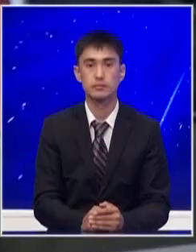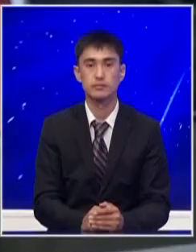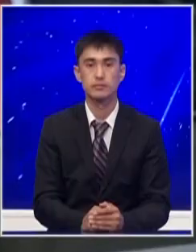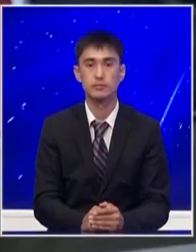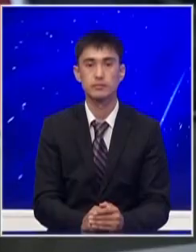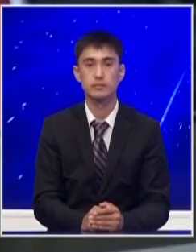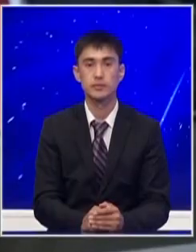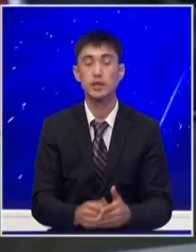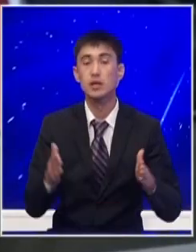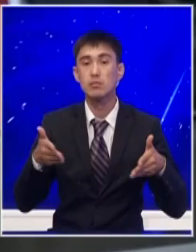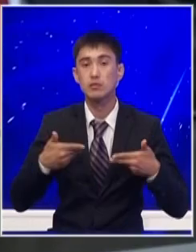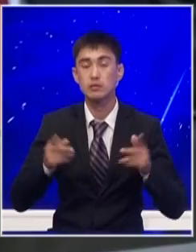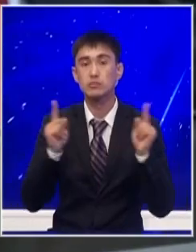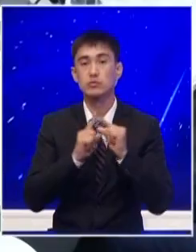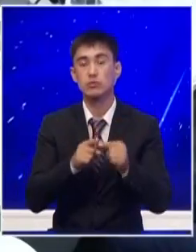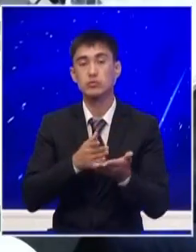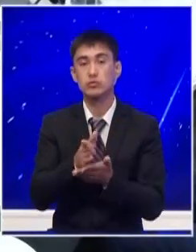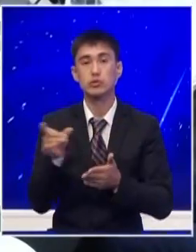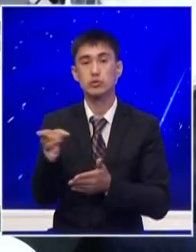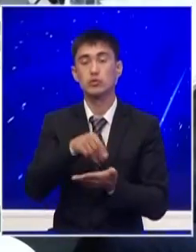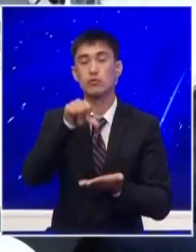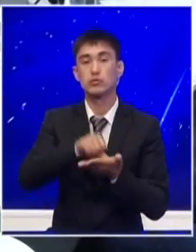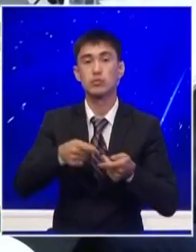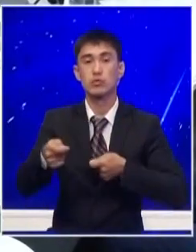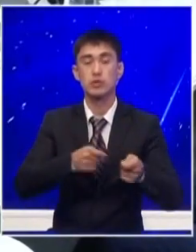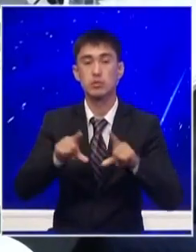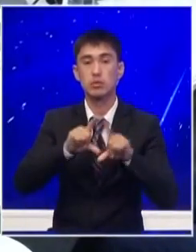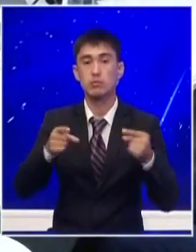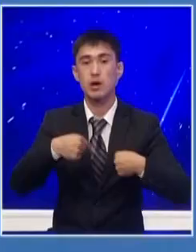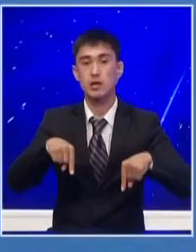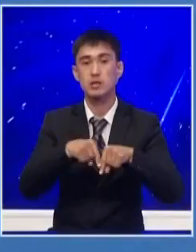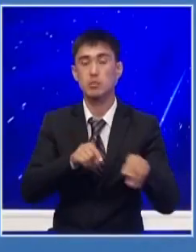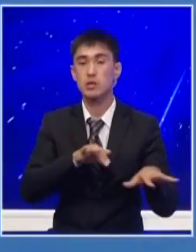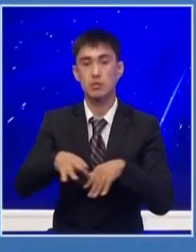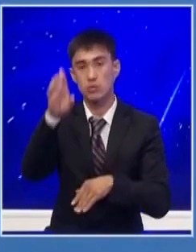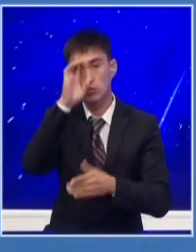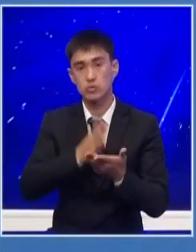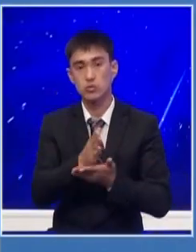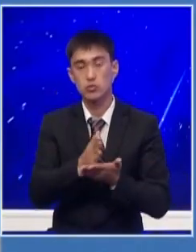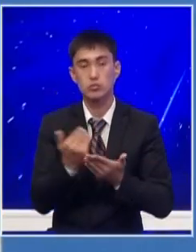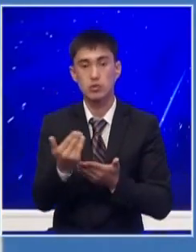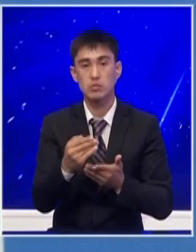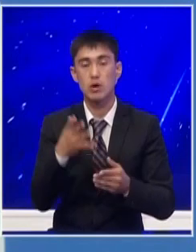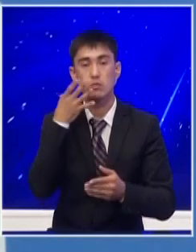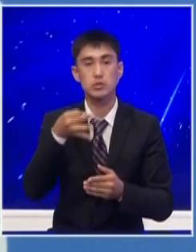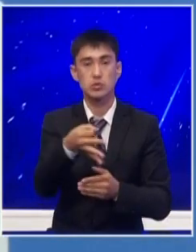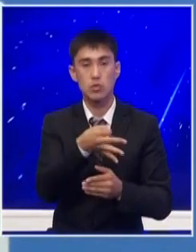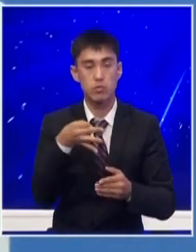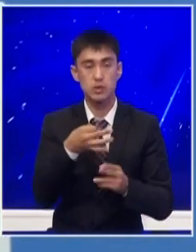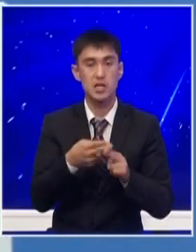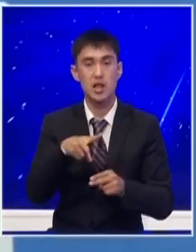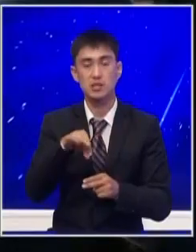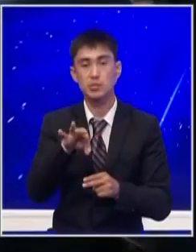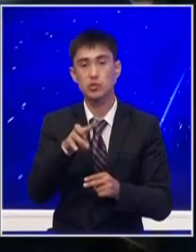С приветственным словом к служащим региона выступила руководитель департамента агентства по делам государственной службы по Алматинской области